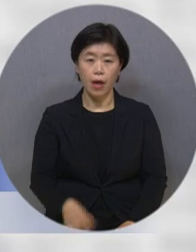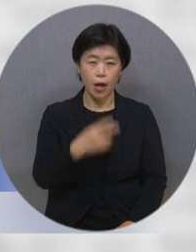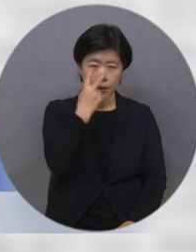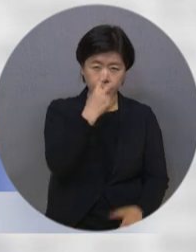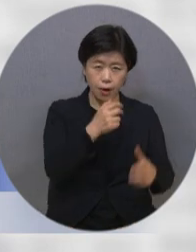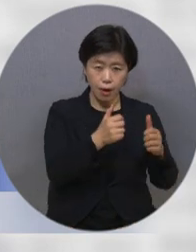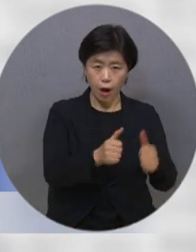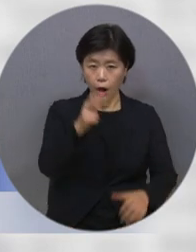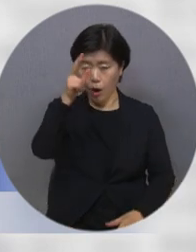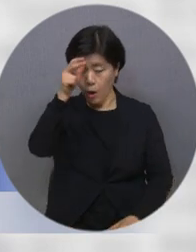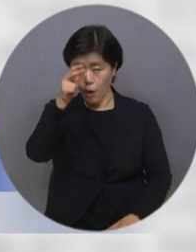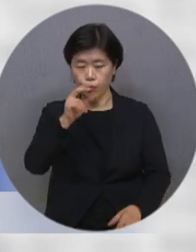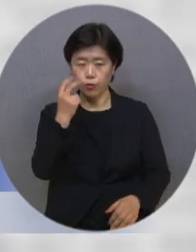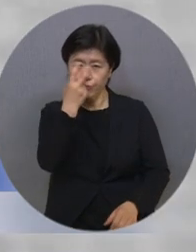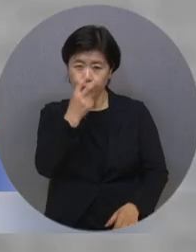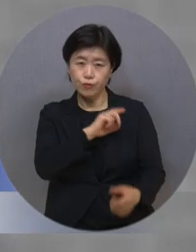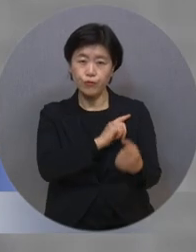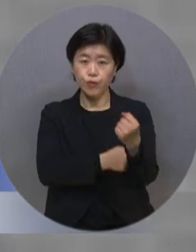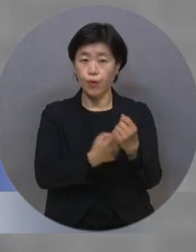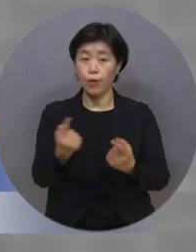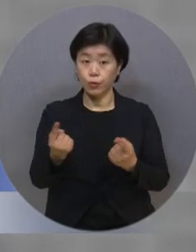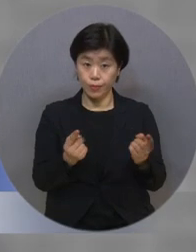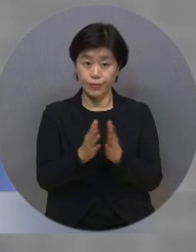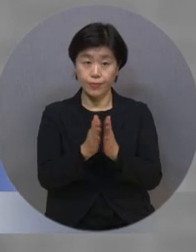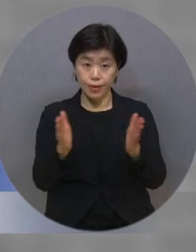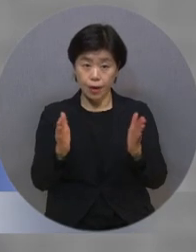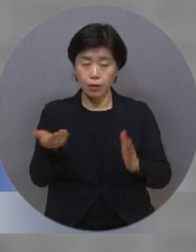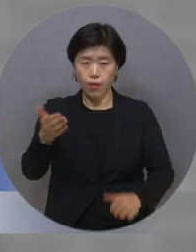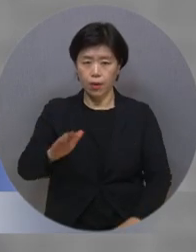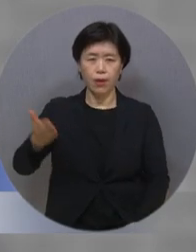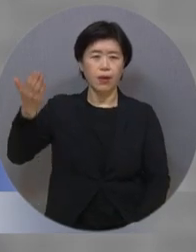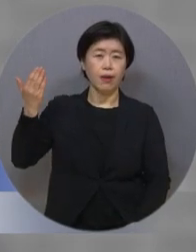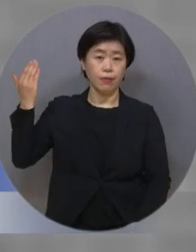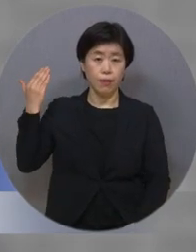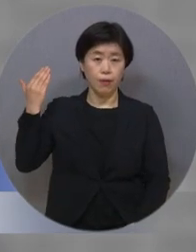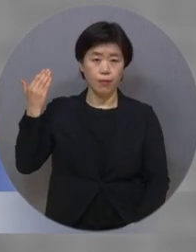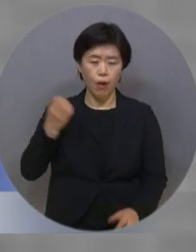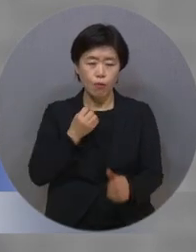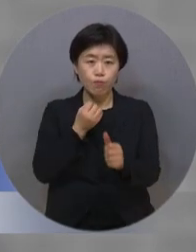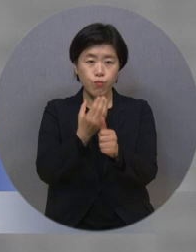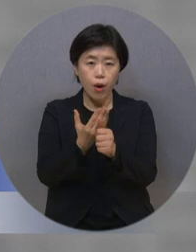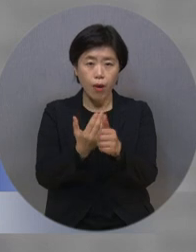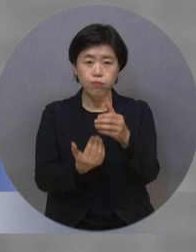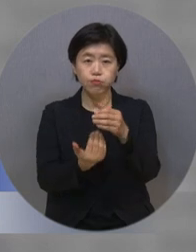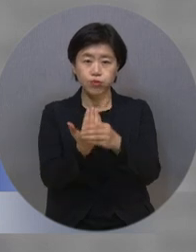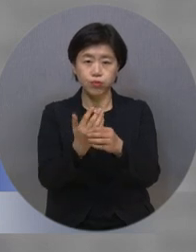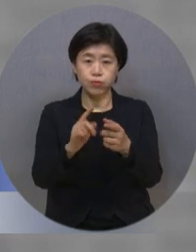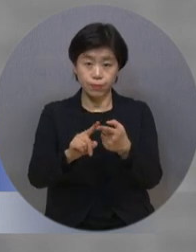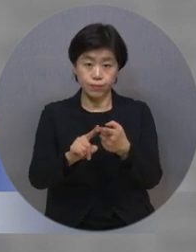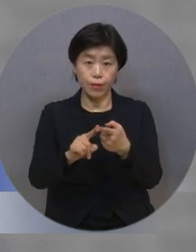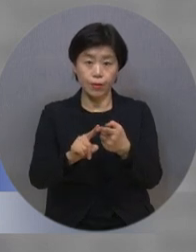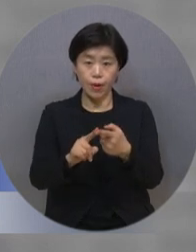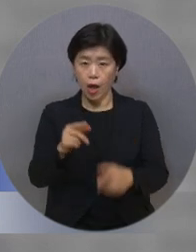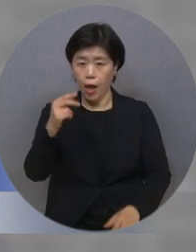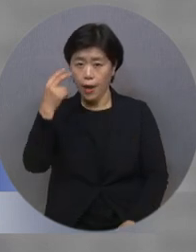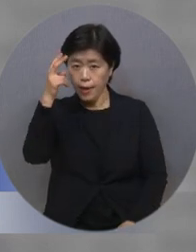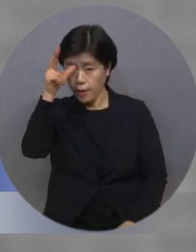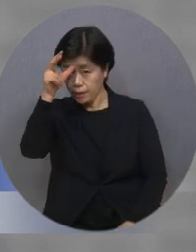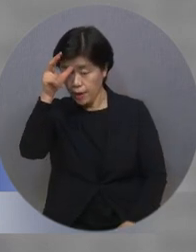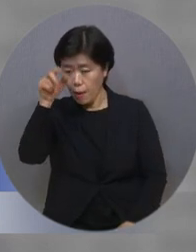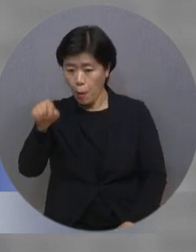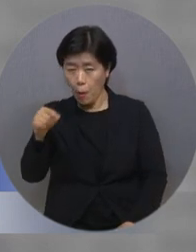검경수사권 조정의 있었습니다 그런데 예전에는 고소 고발 사건에 대해서 경찰의